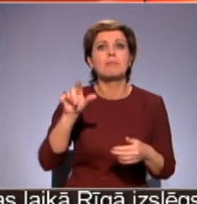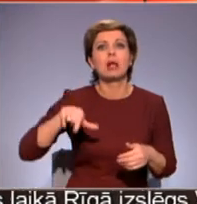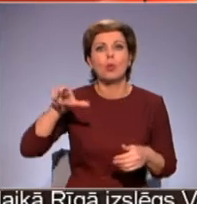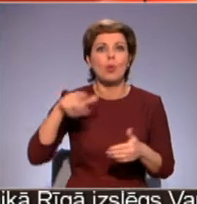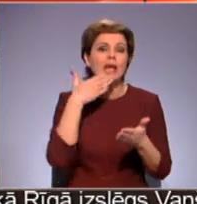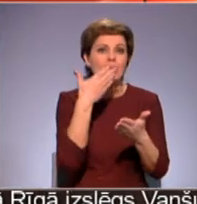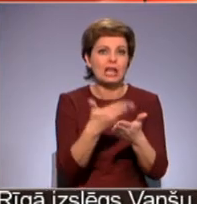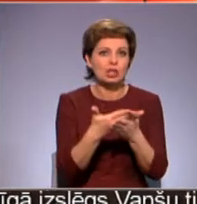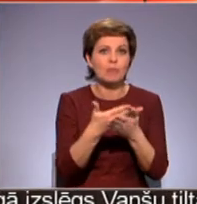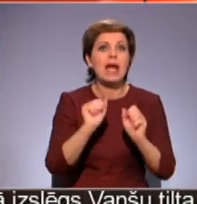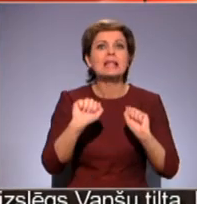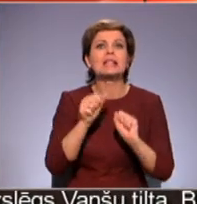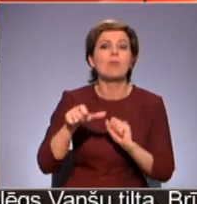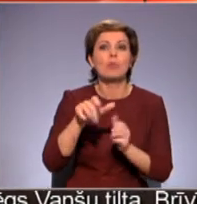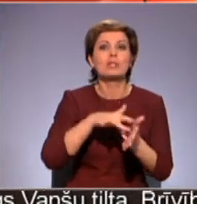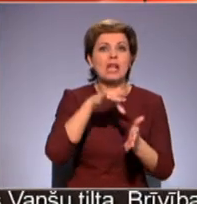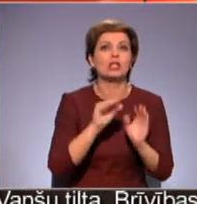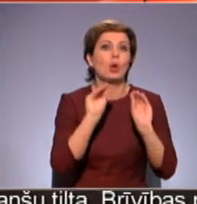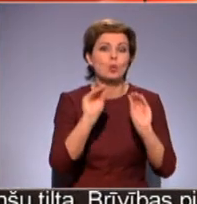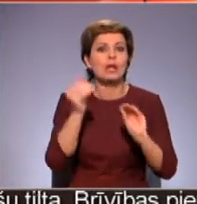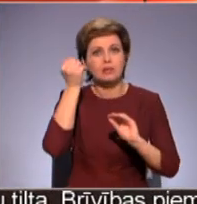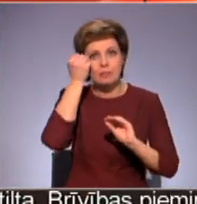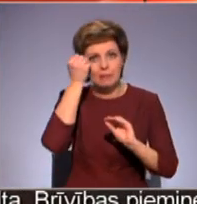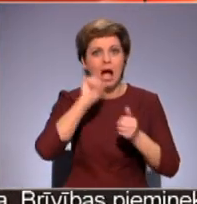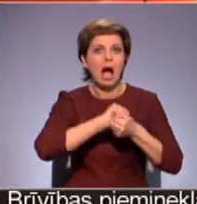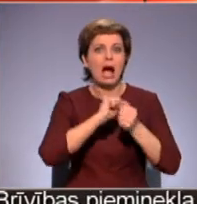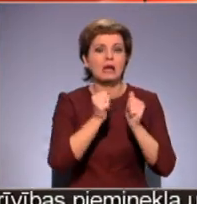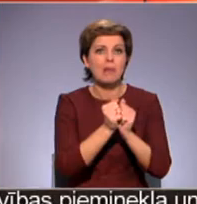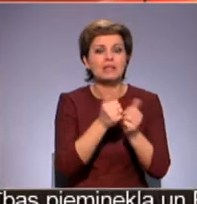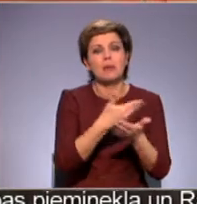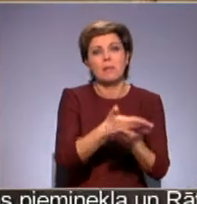piemineklis akmens maizes klaips. Stāsta Aizputs televīzija.